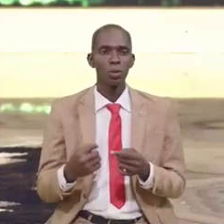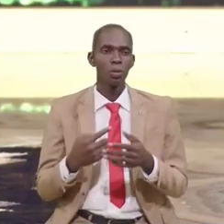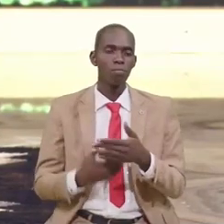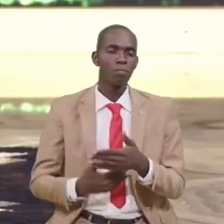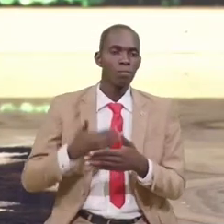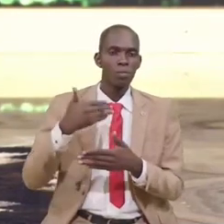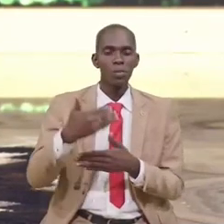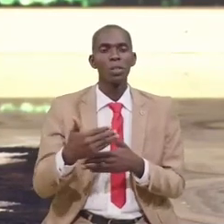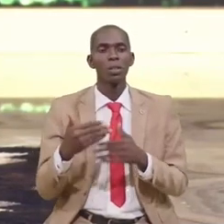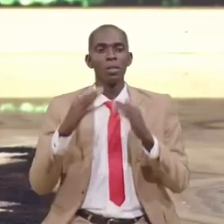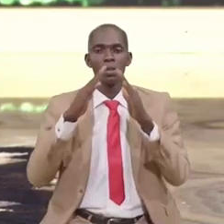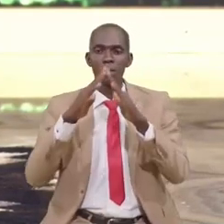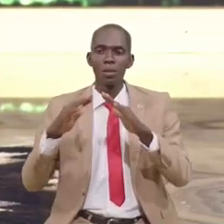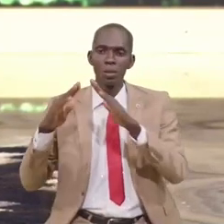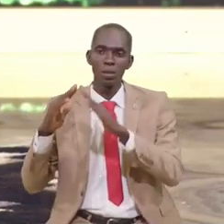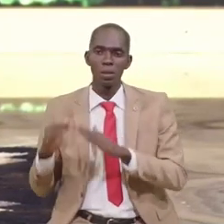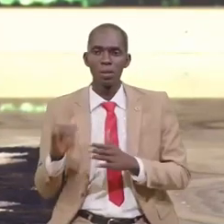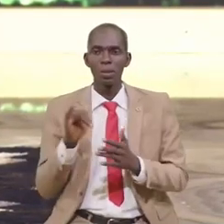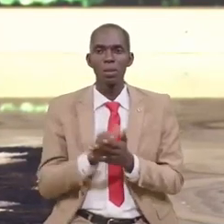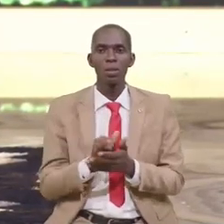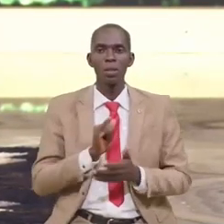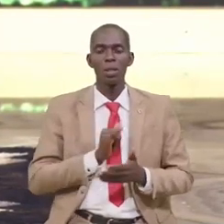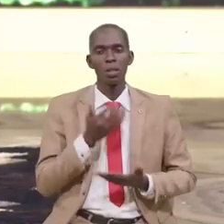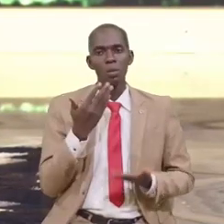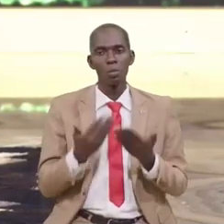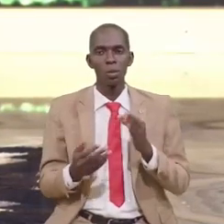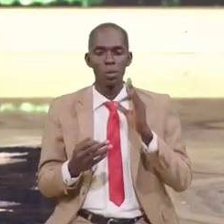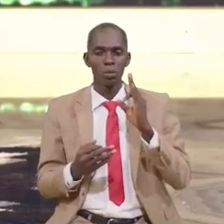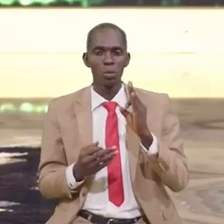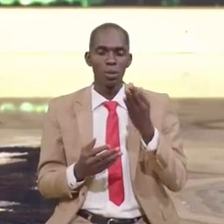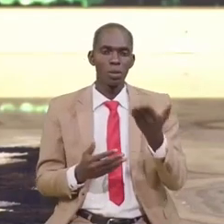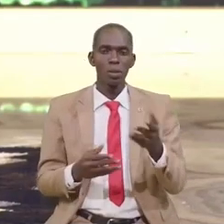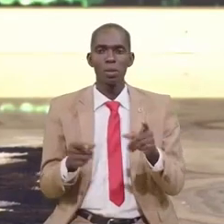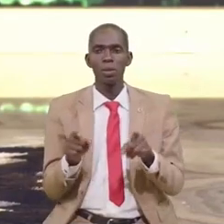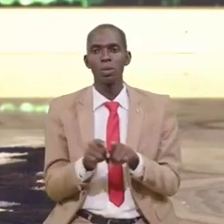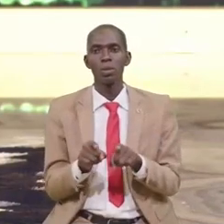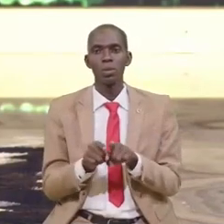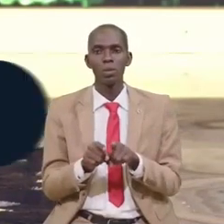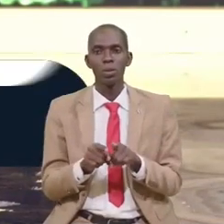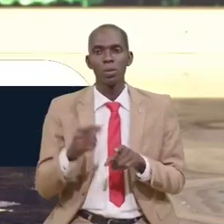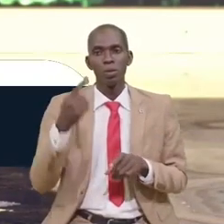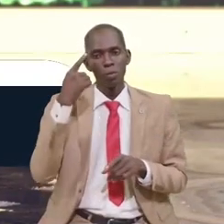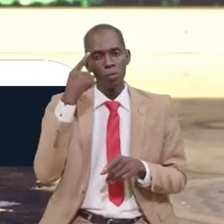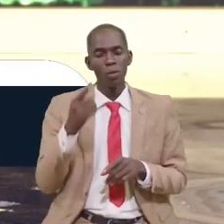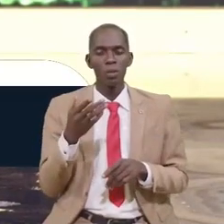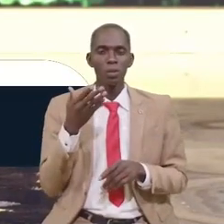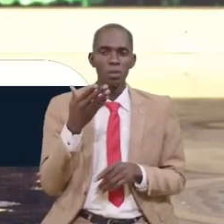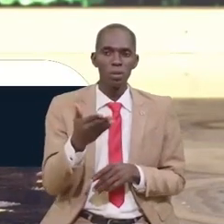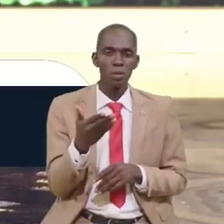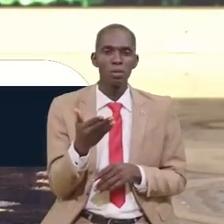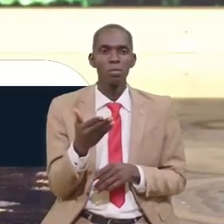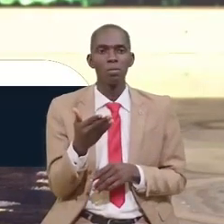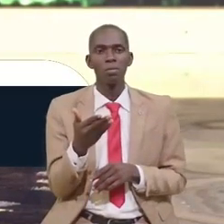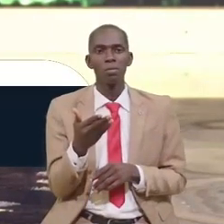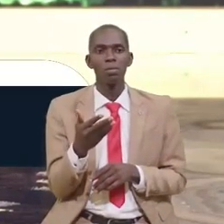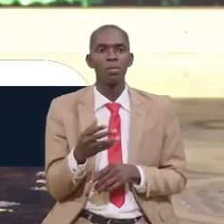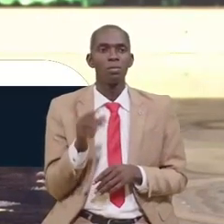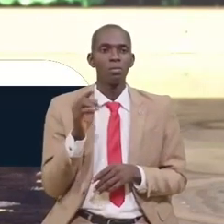bourgades voisines, afin que j'y prêche aussi, car c'est pour cela que je